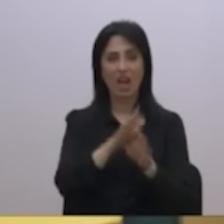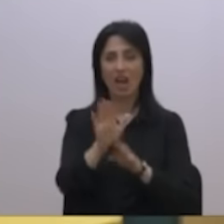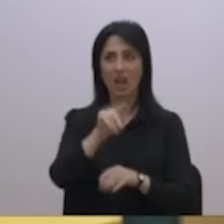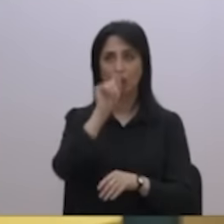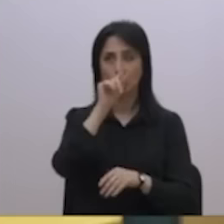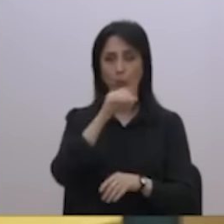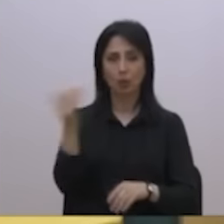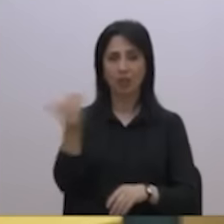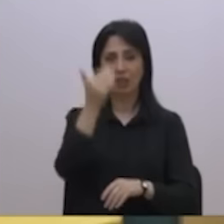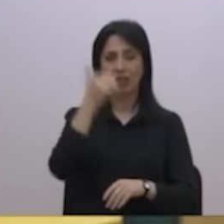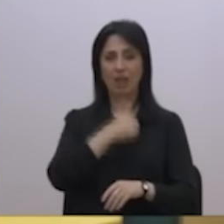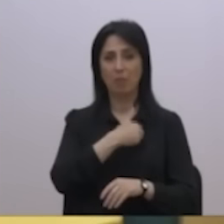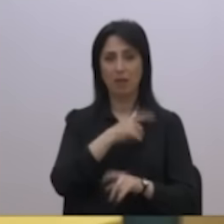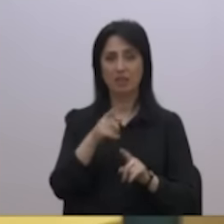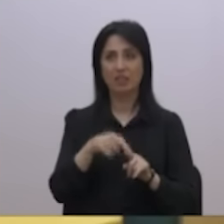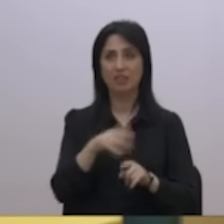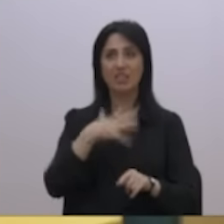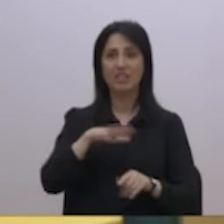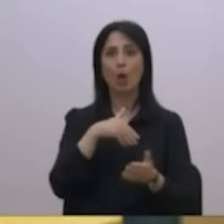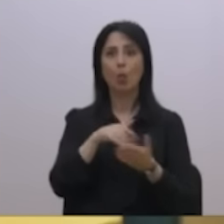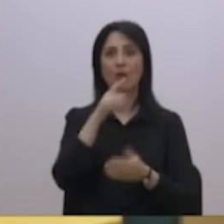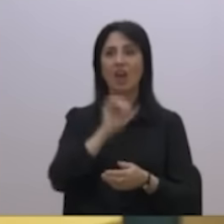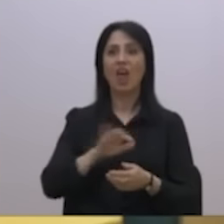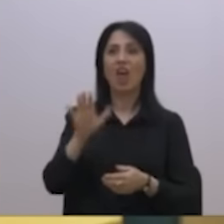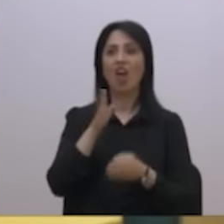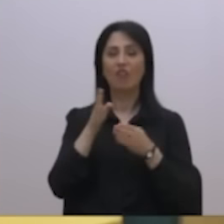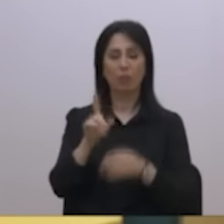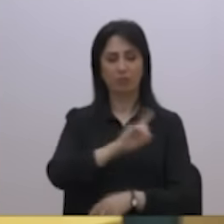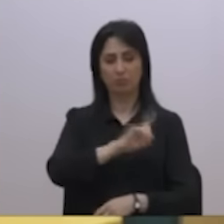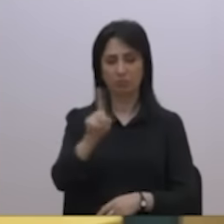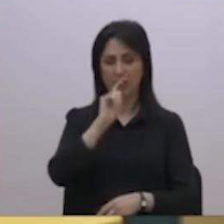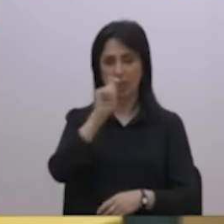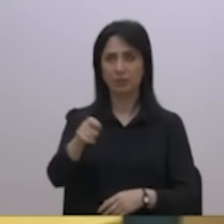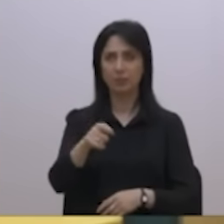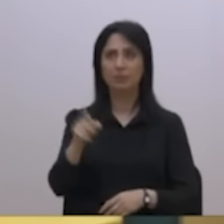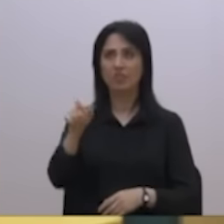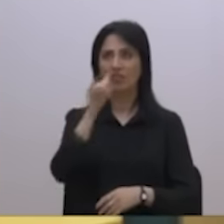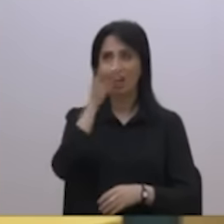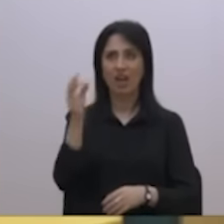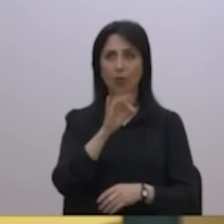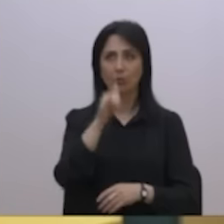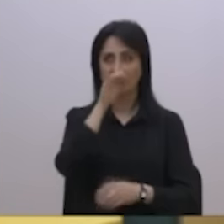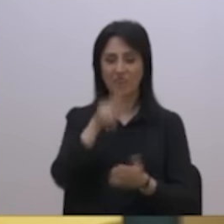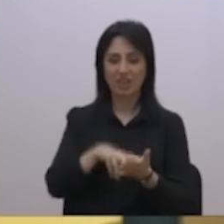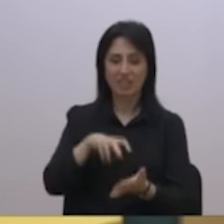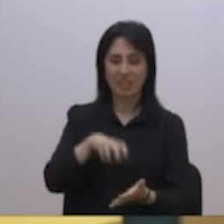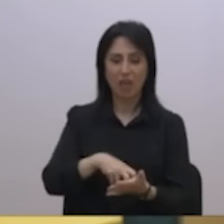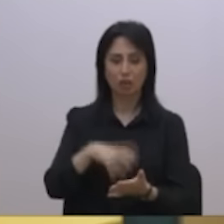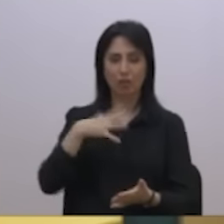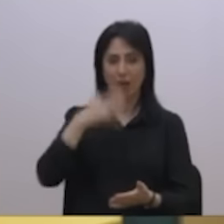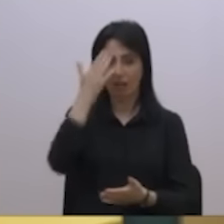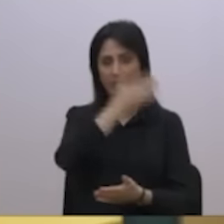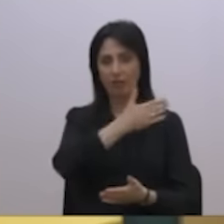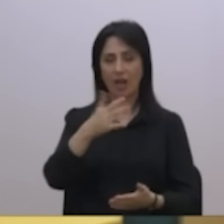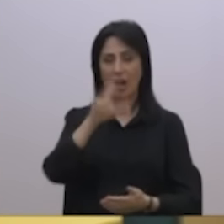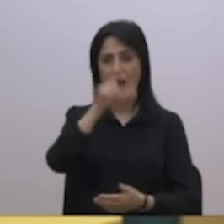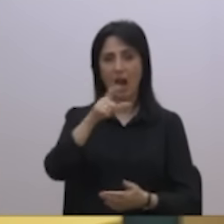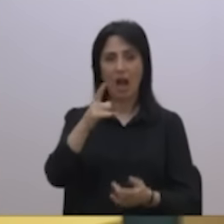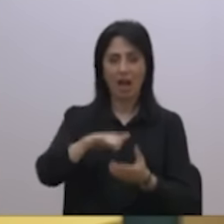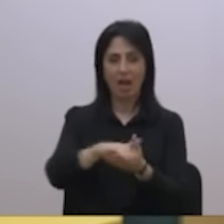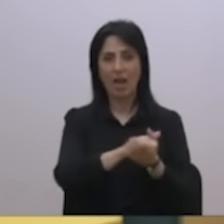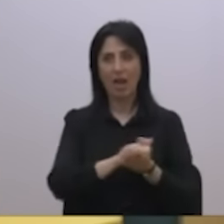პუტინის ნებას, რომ საქართველო მოარიცხოს ევროატლანტიკურ ინტეგრაციაზე. თქვენ ვერასდროს ვერ დააჩოქებთ ქართველ ხალხს. ხალხი